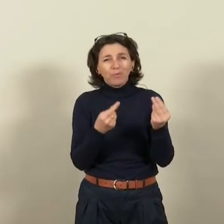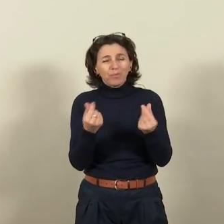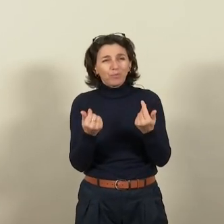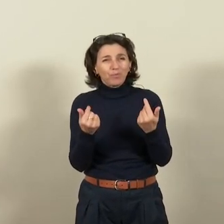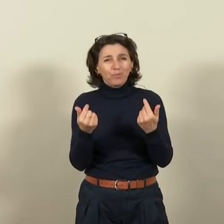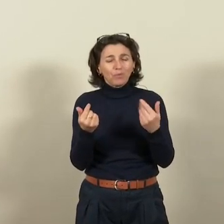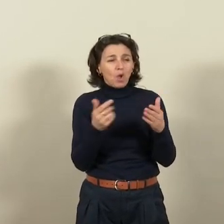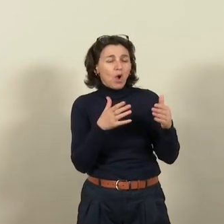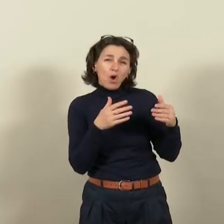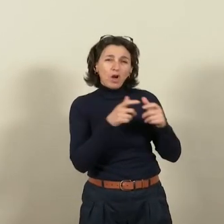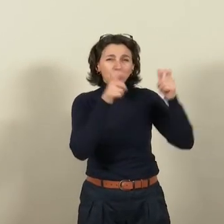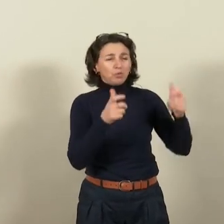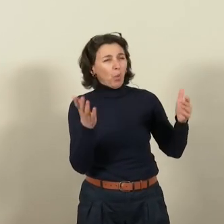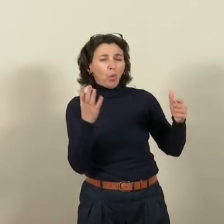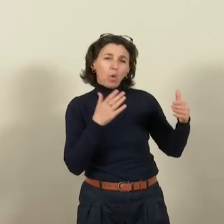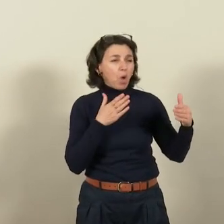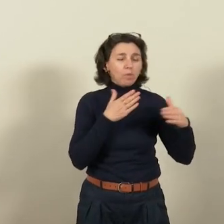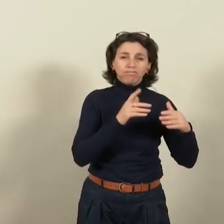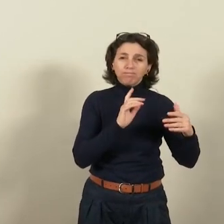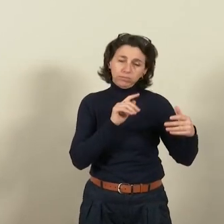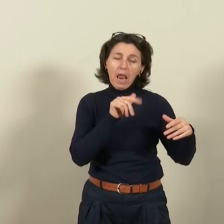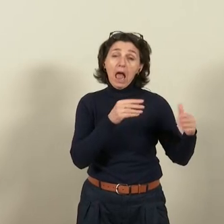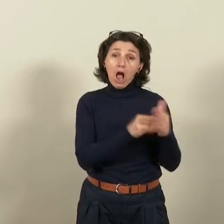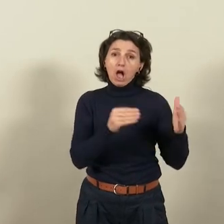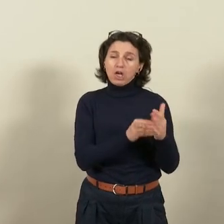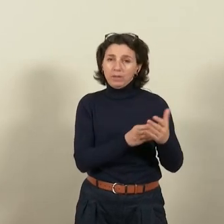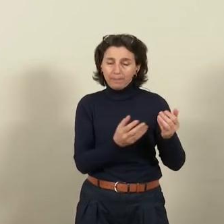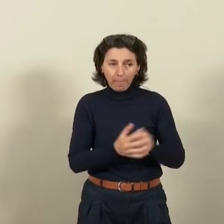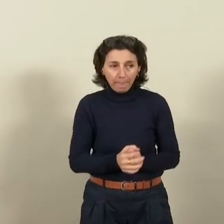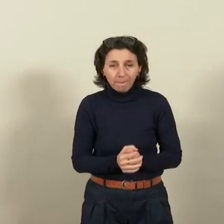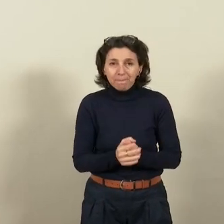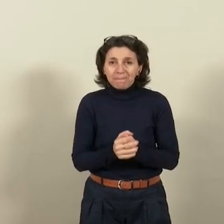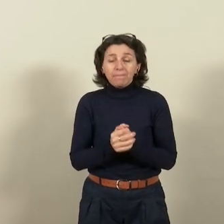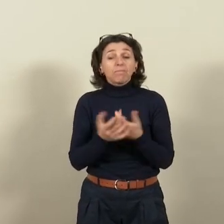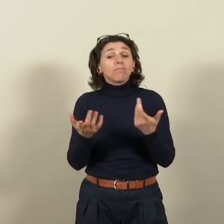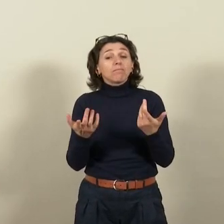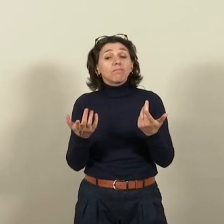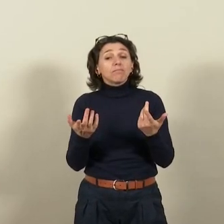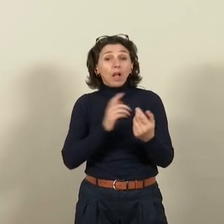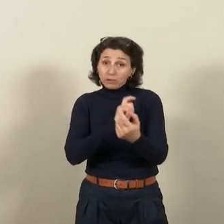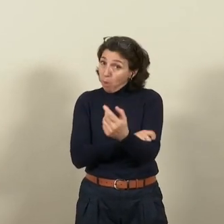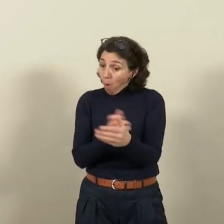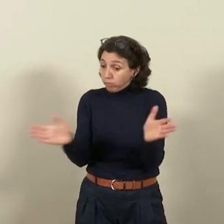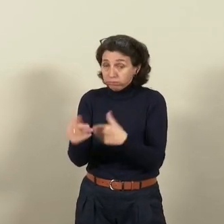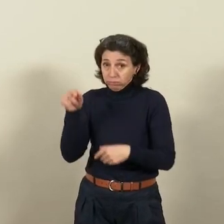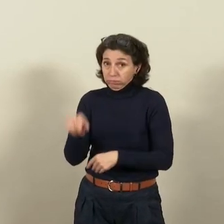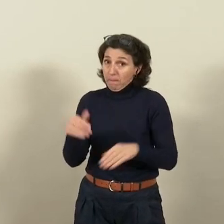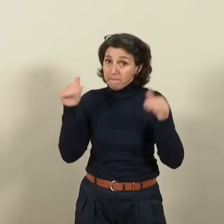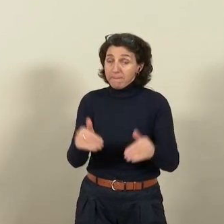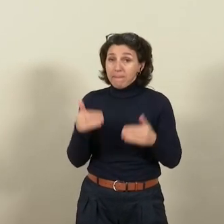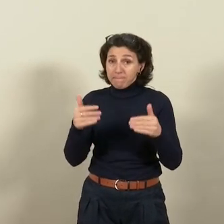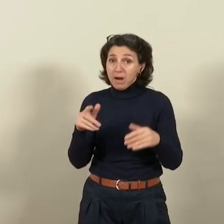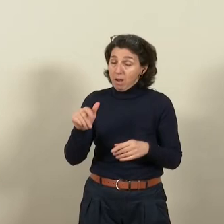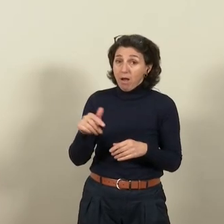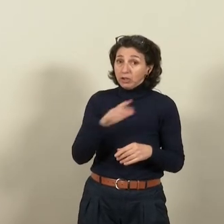nos de ces lieux le milieu du sport n'est pas une exception il n'est pas imperméable et il nous faut encore aujourd'hui permettre et entendre la